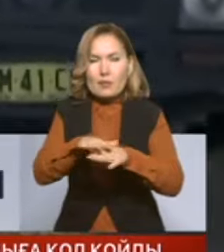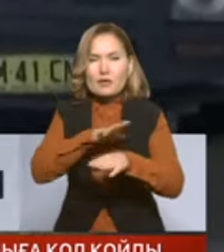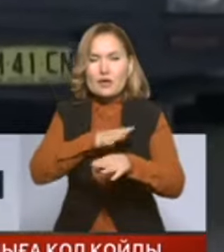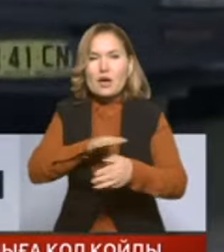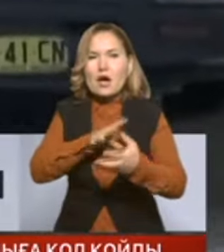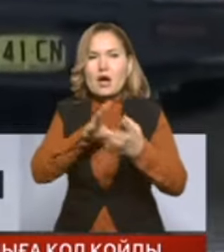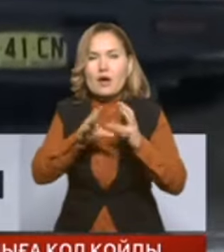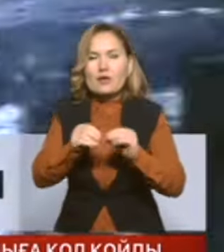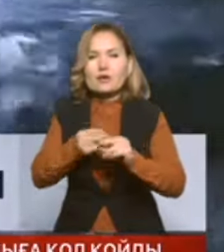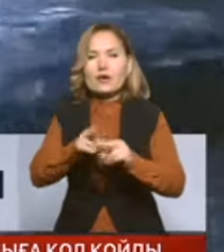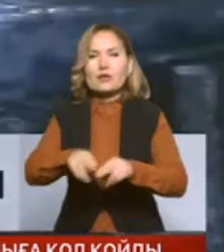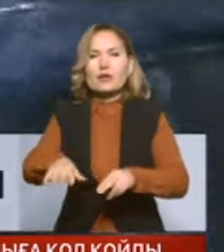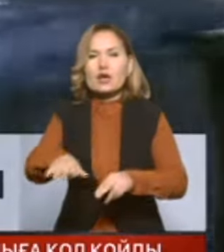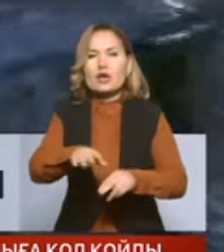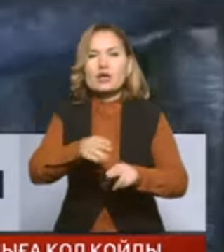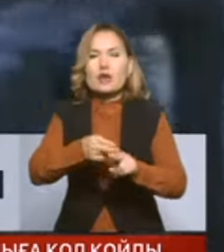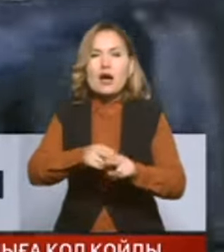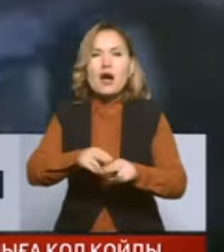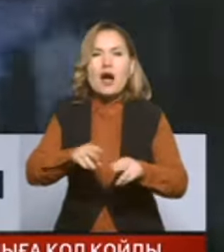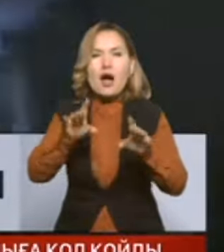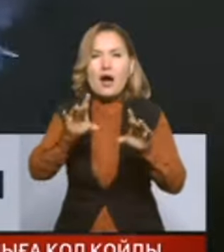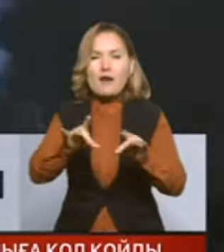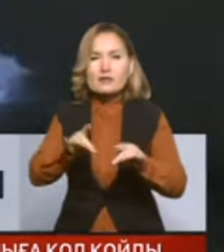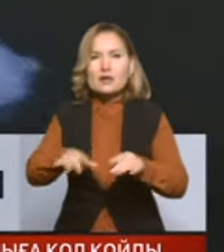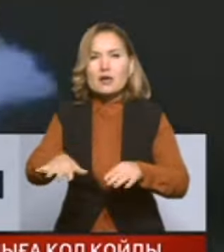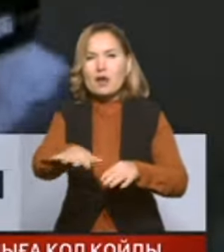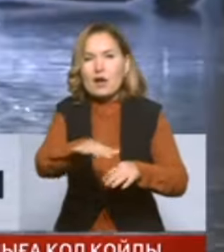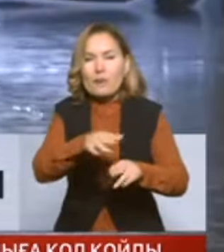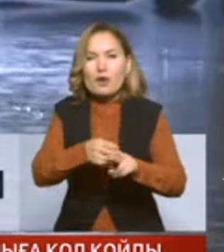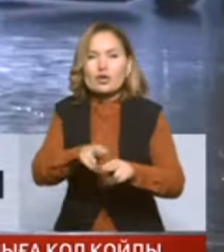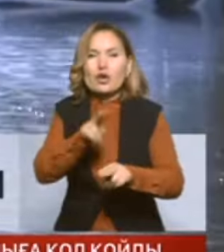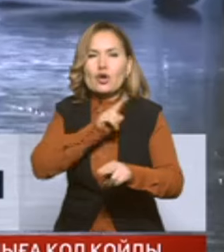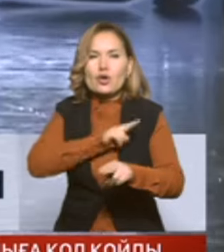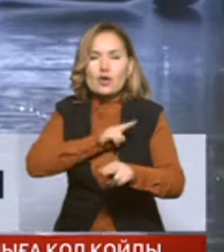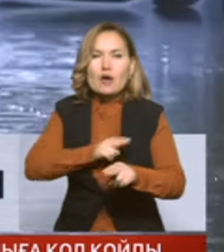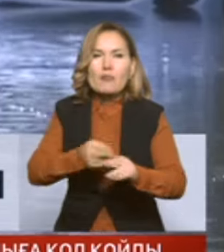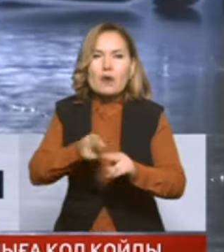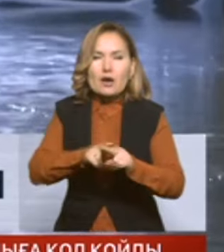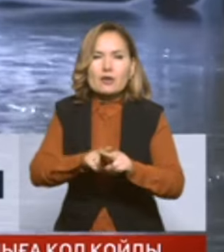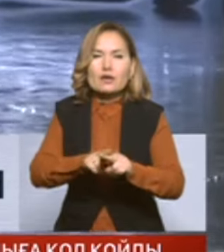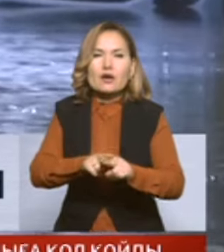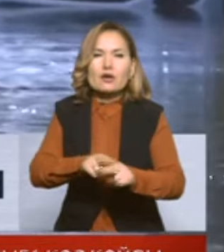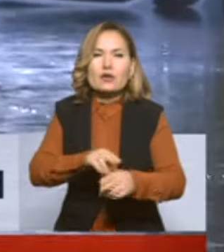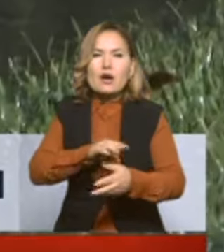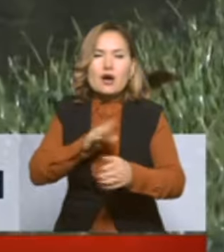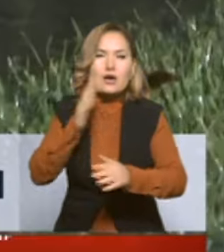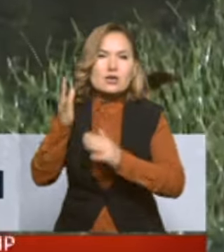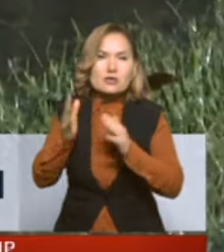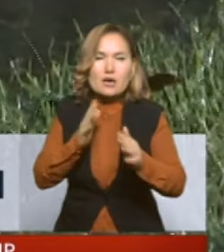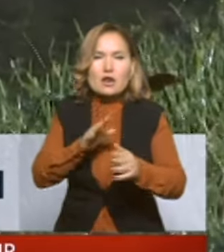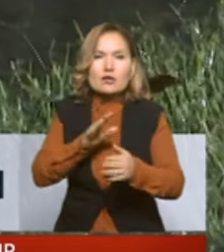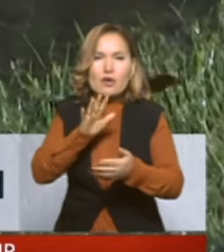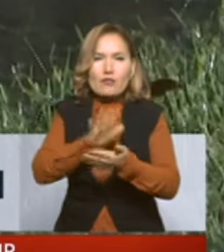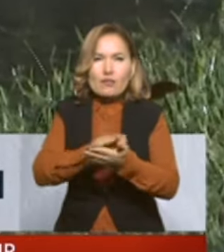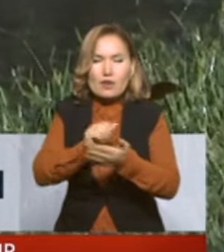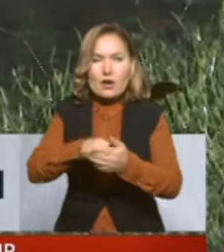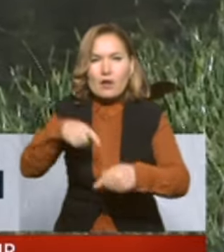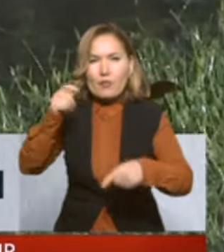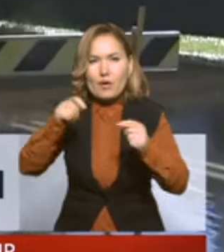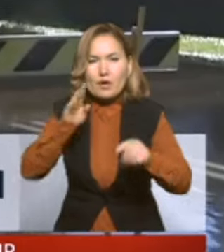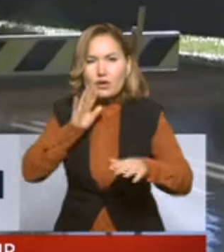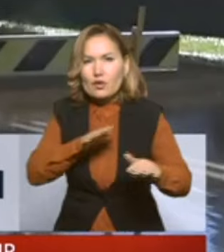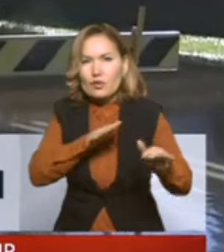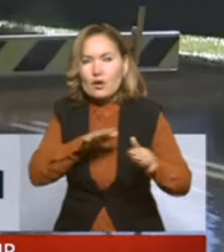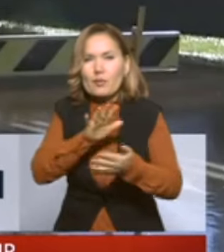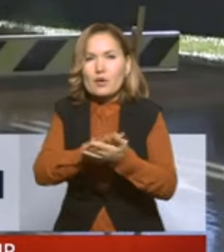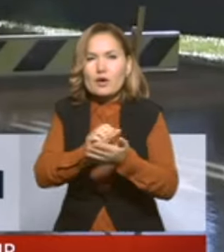Австралияның Сиднейінің солтүстік батысына жүздеген адам үйлерін тастап кетті. Халықтың қауіпсіз жерге көшуіне жауыннан кейін басталған алапат тасқын